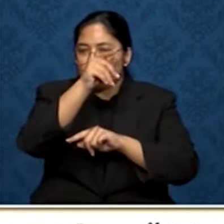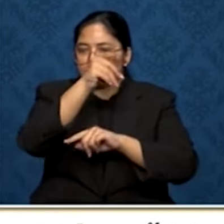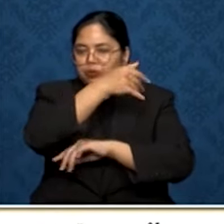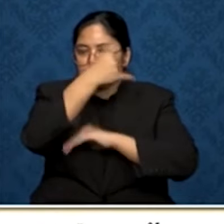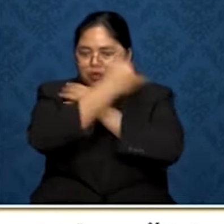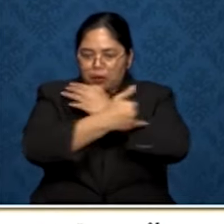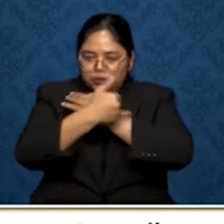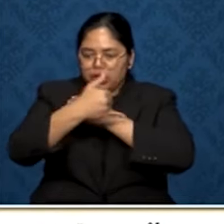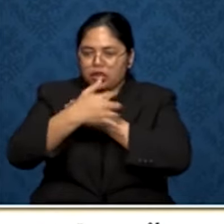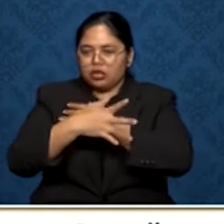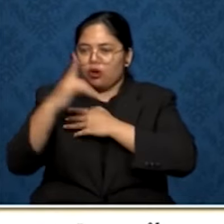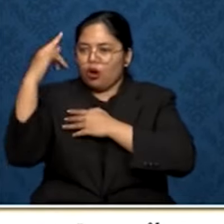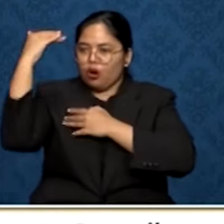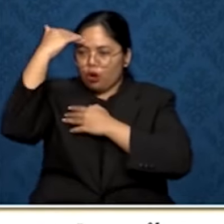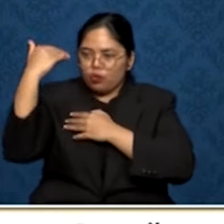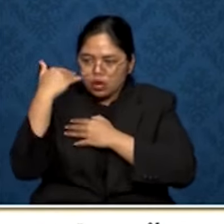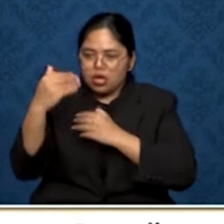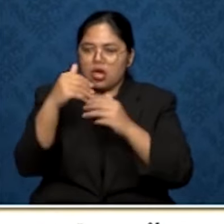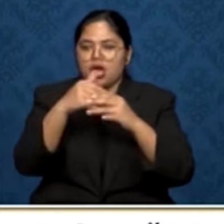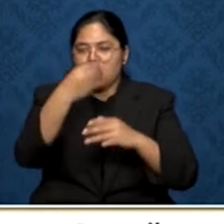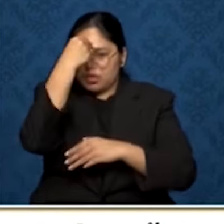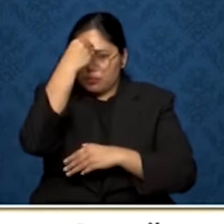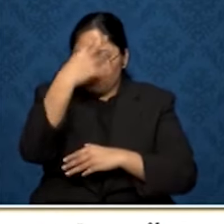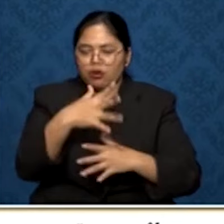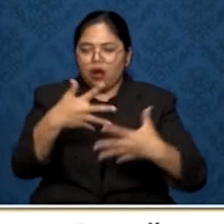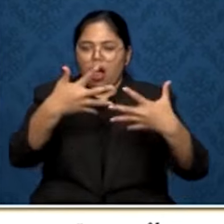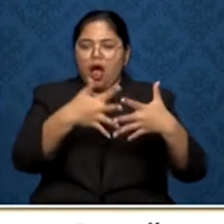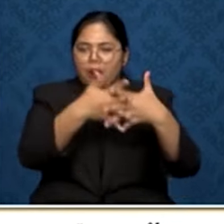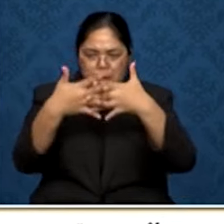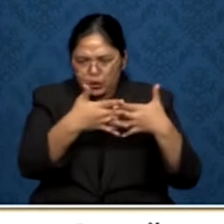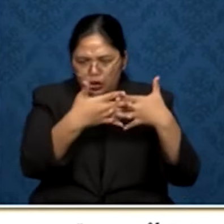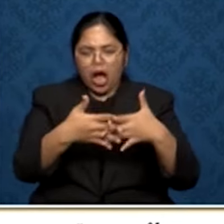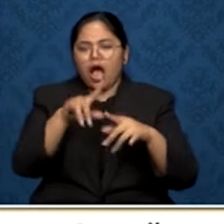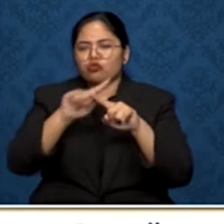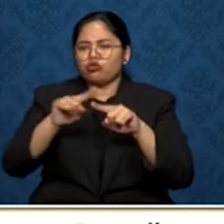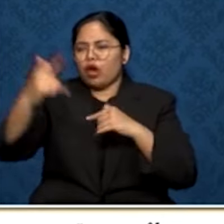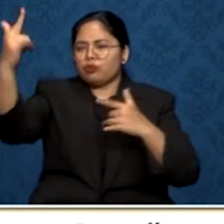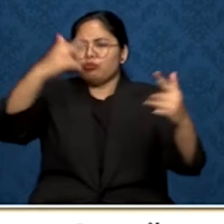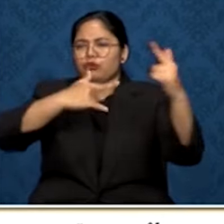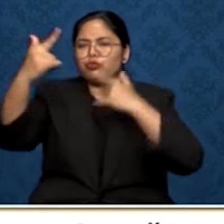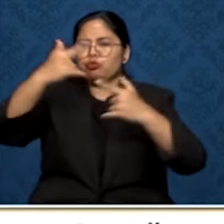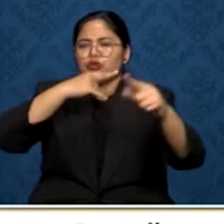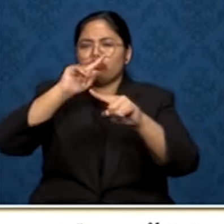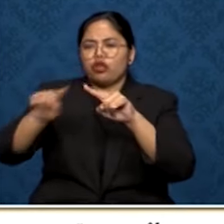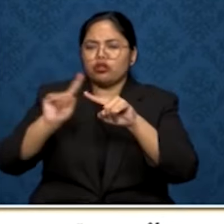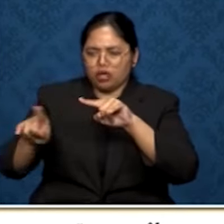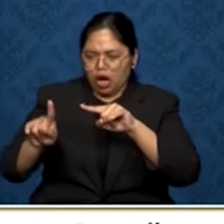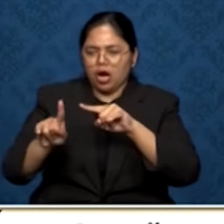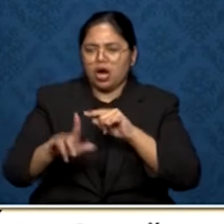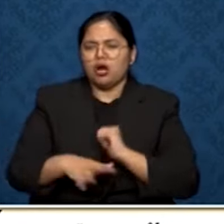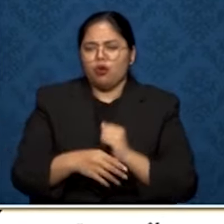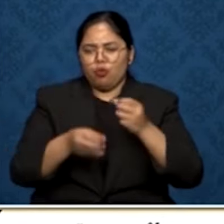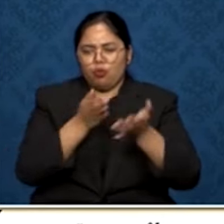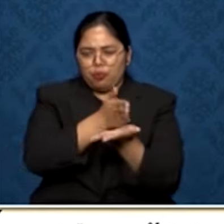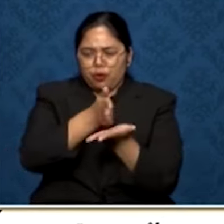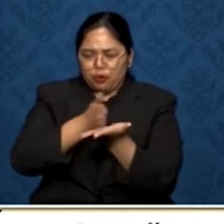ึจะมีแบบ เกาหลีญี่ปุ่น อเมรกามานะครับแล้วกจะมี Soft Power Pavilion ของทั้ง 11 สาขา